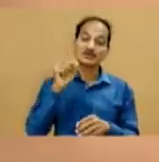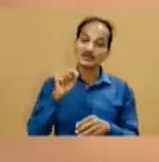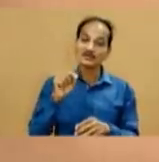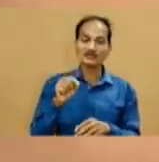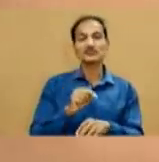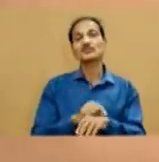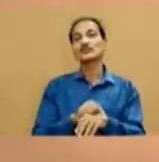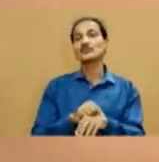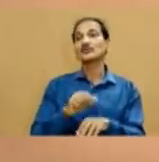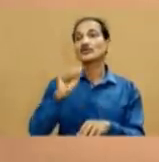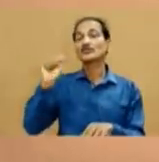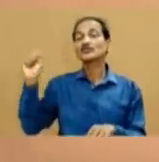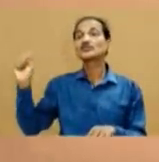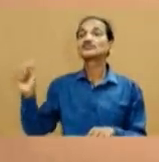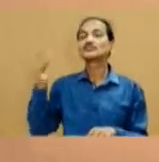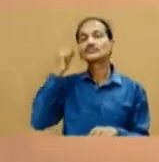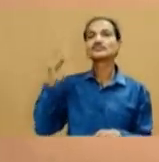रखिथिबे